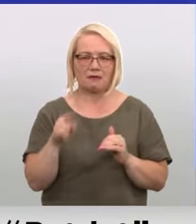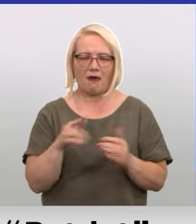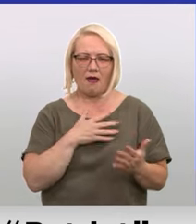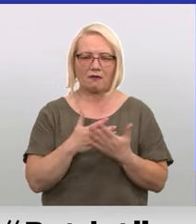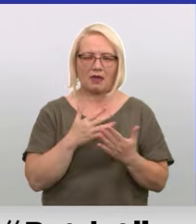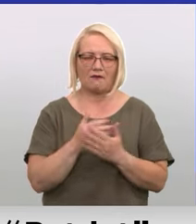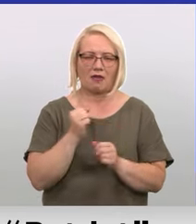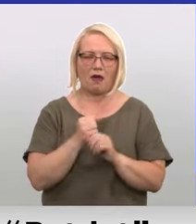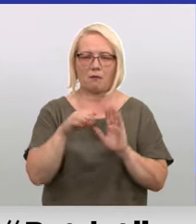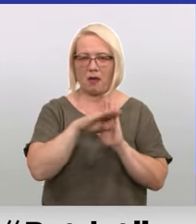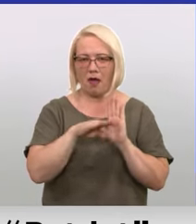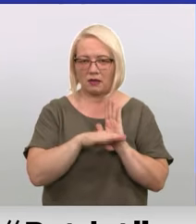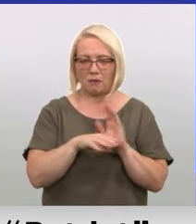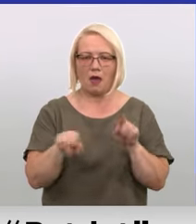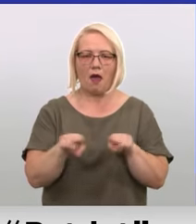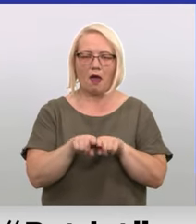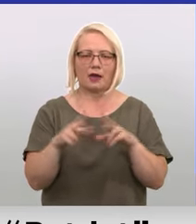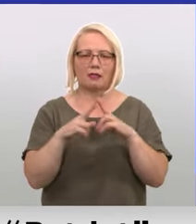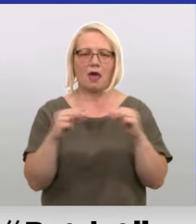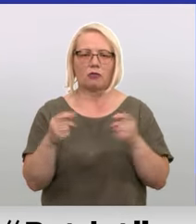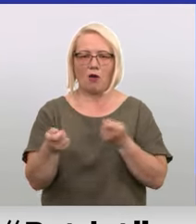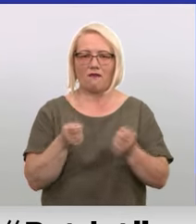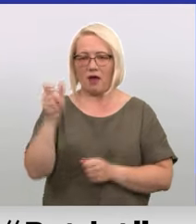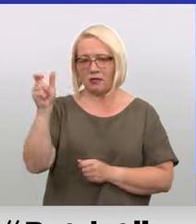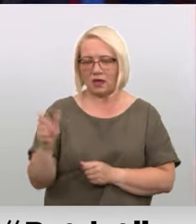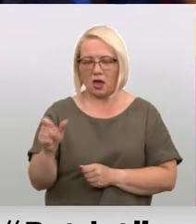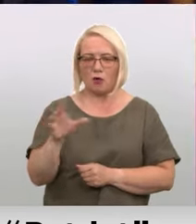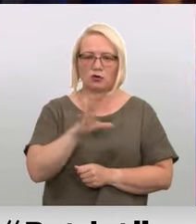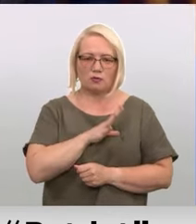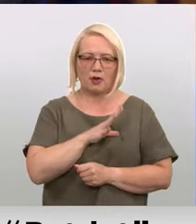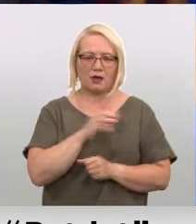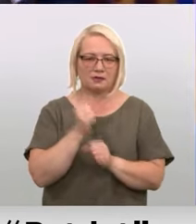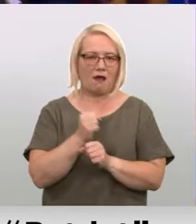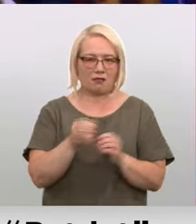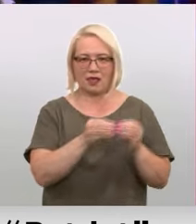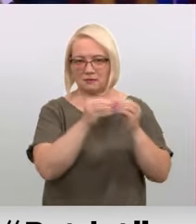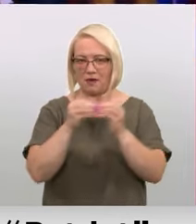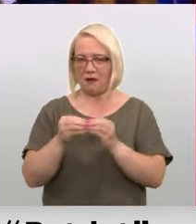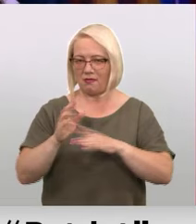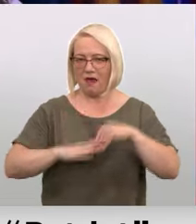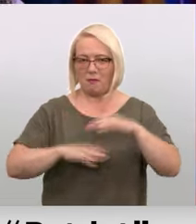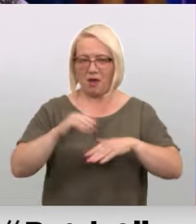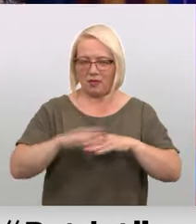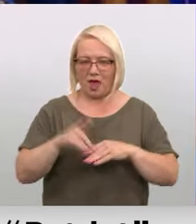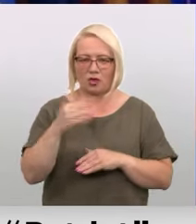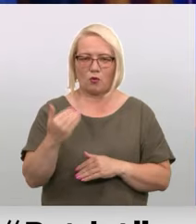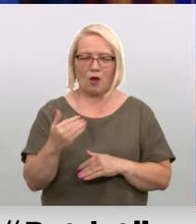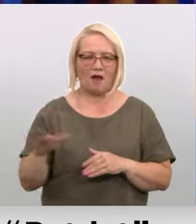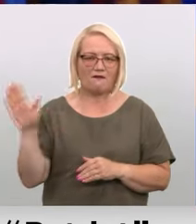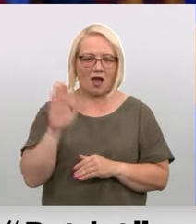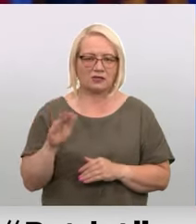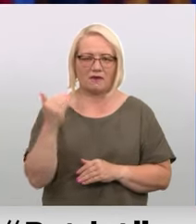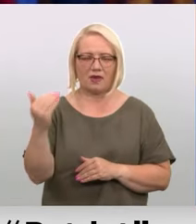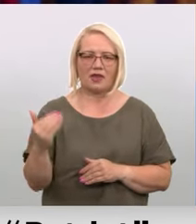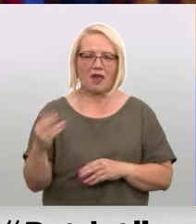kārtība, arī NATO ģenerālsekretārs, kurš ir sabijis amatā 10 gadus, jo dalībvalstīm viņa vietā bija grūti